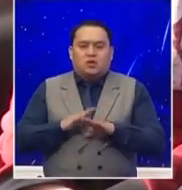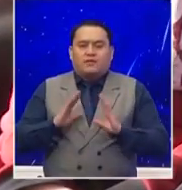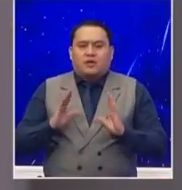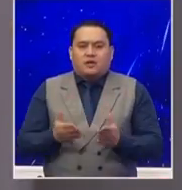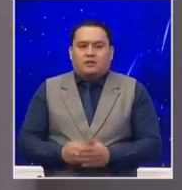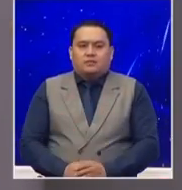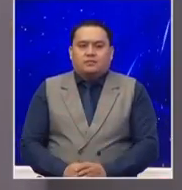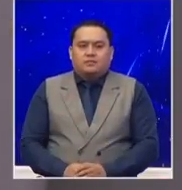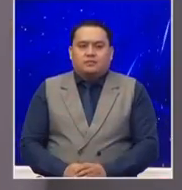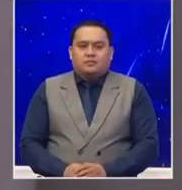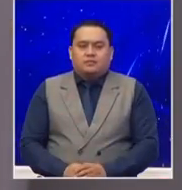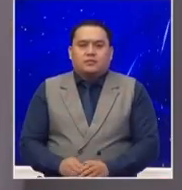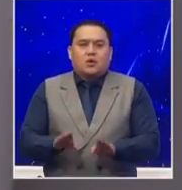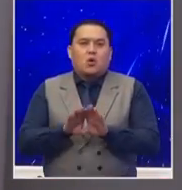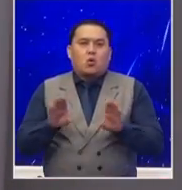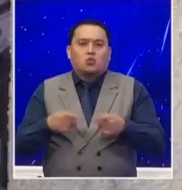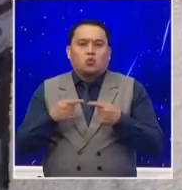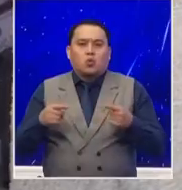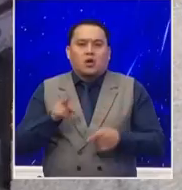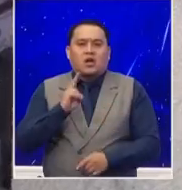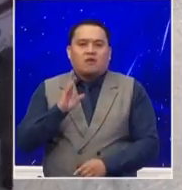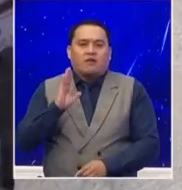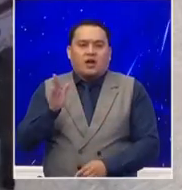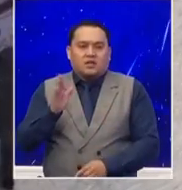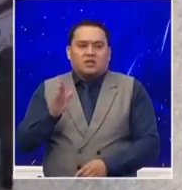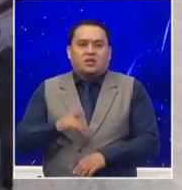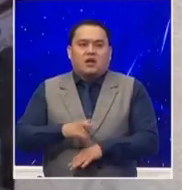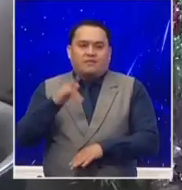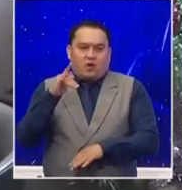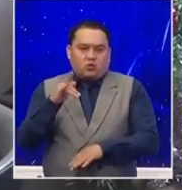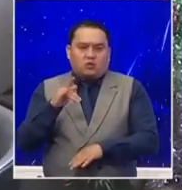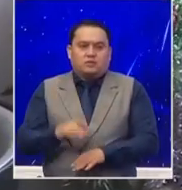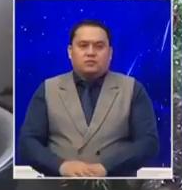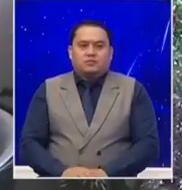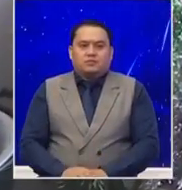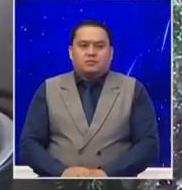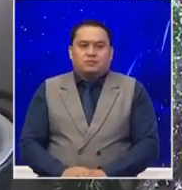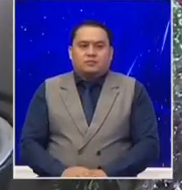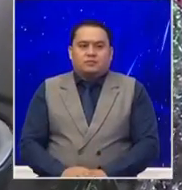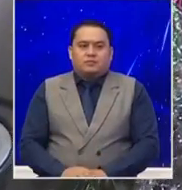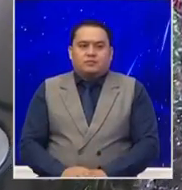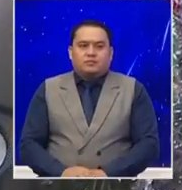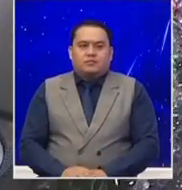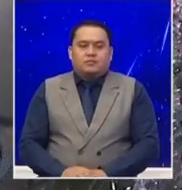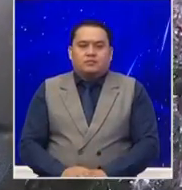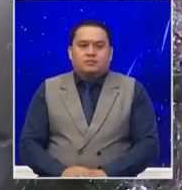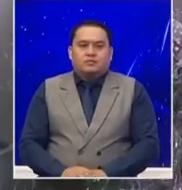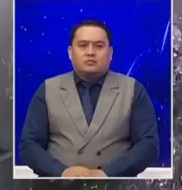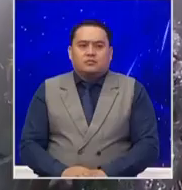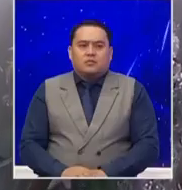условиях. Не лучшая ситуация и в других квартирах злополучной многоэтажки. Отсюда вот здесь все